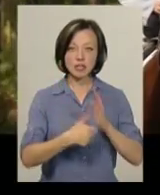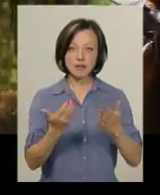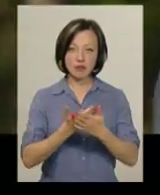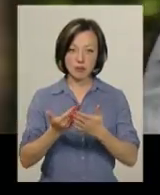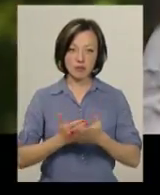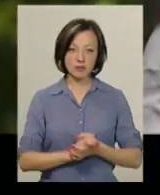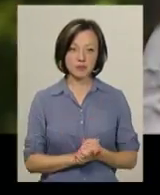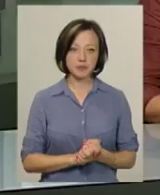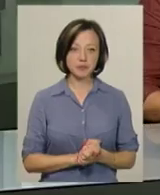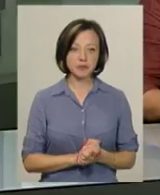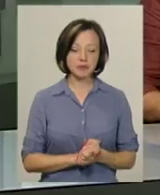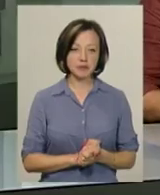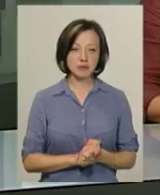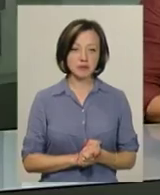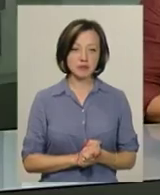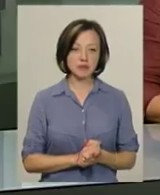фільмів.